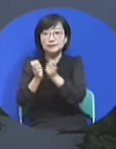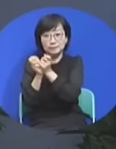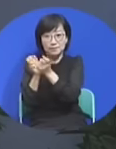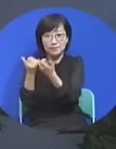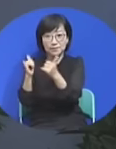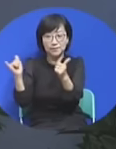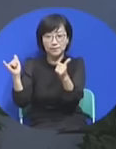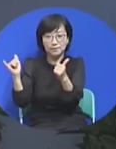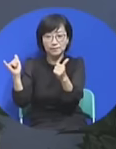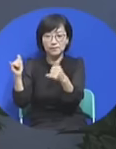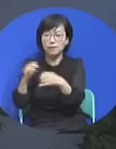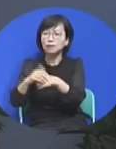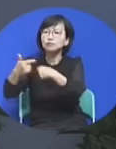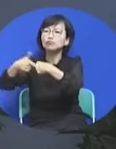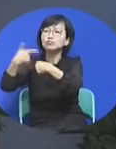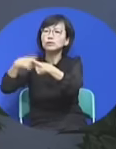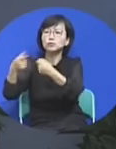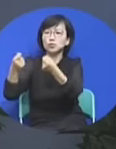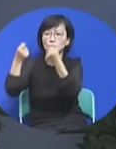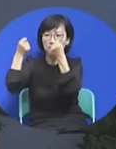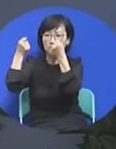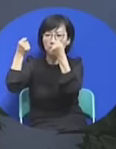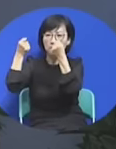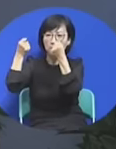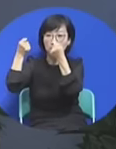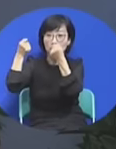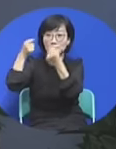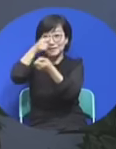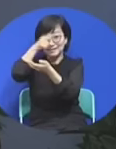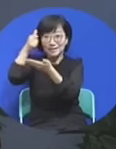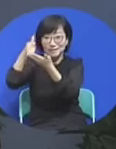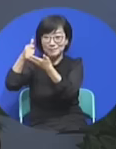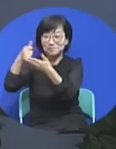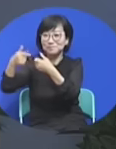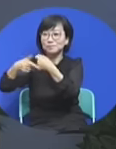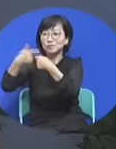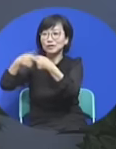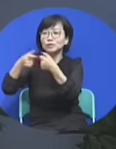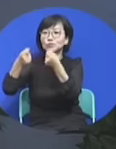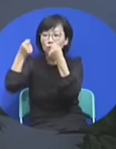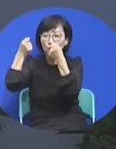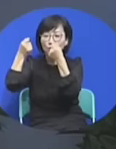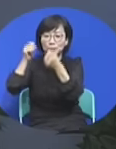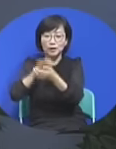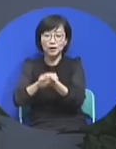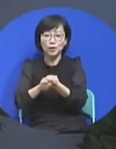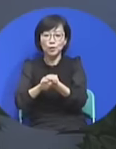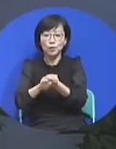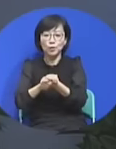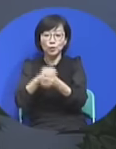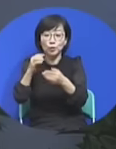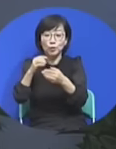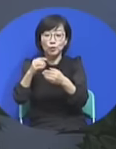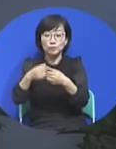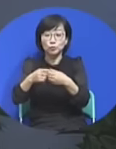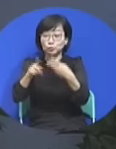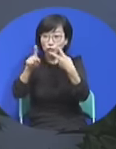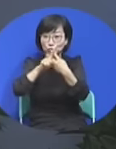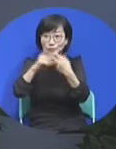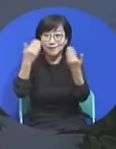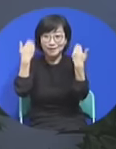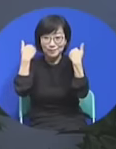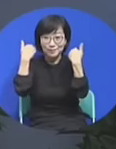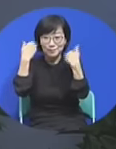이분은 초등학교밖에 못 나왔어요. And so he only graduated from elementary school. 이분은 중학교, 고등학교 다 이 검정고시 쳤어요. And he took the equivalency